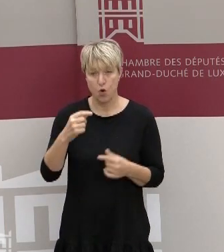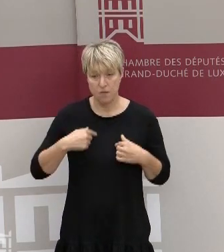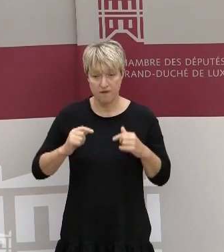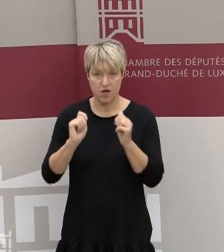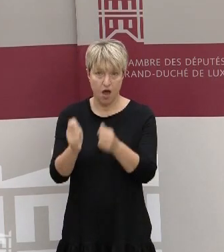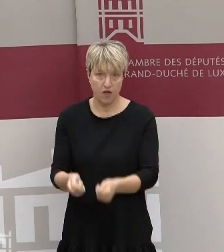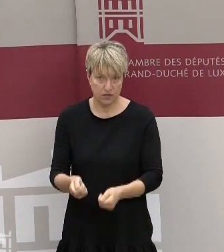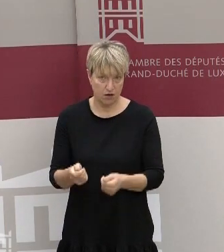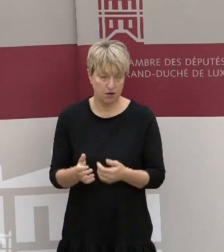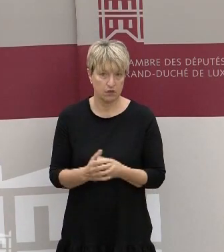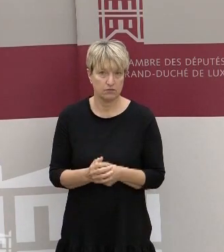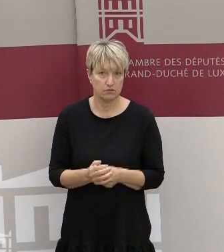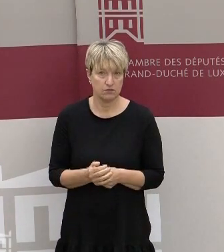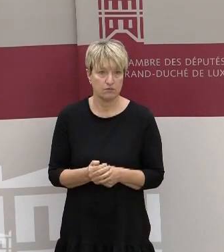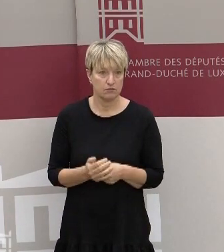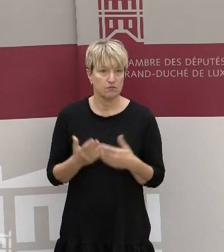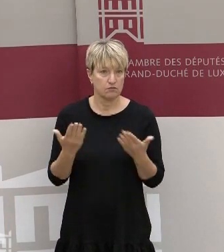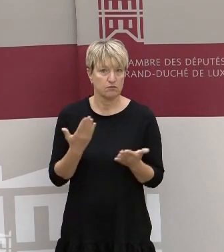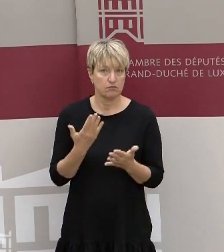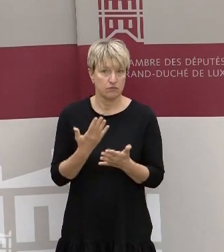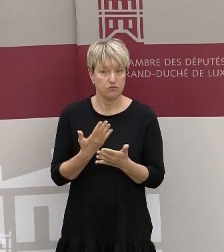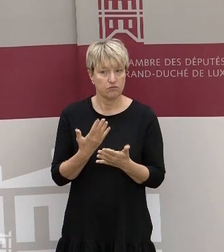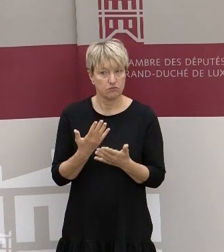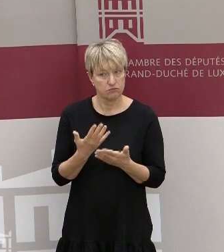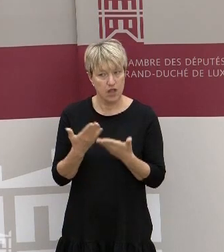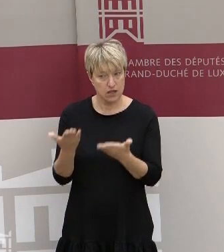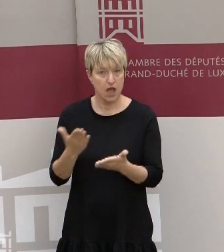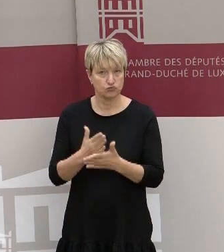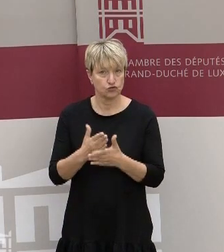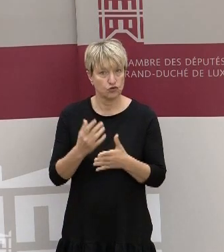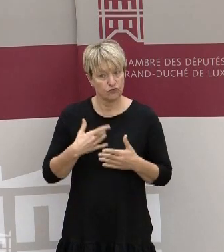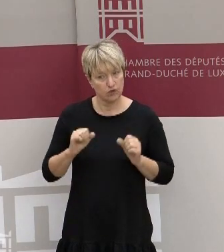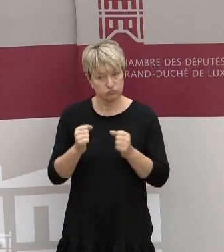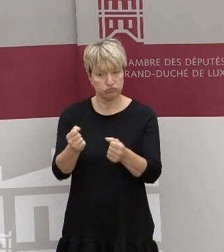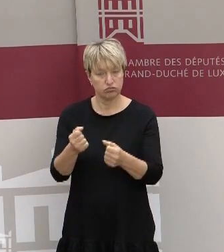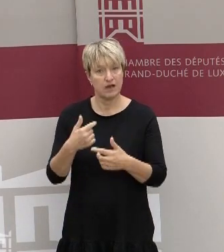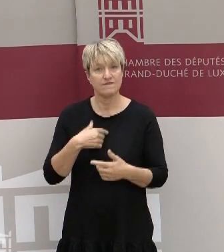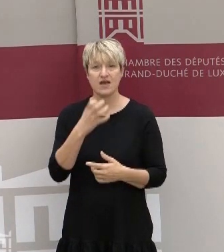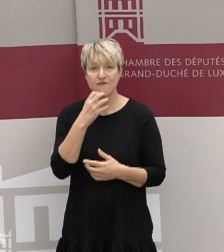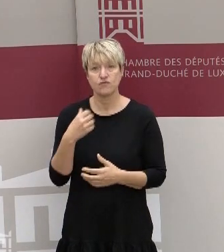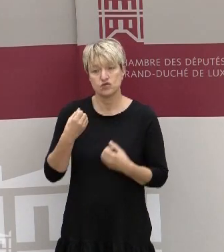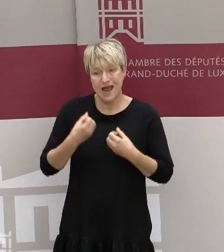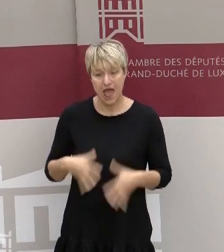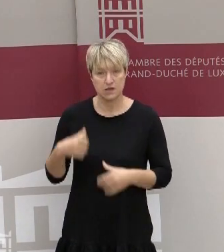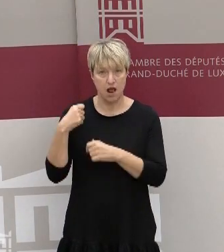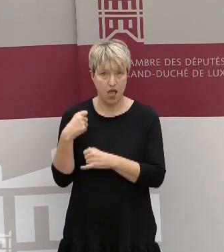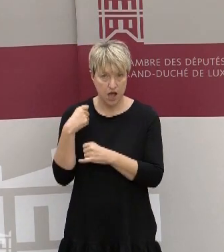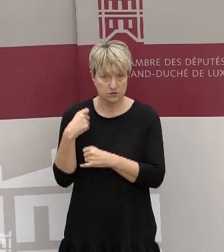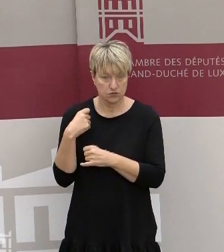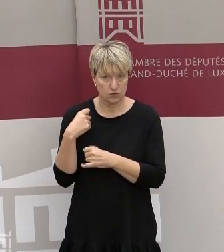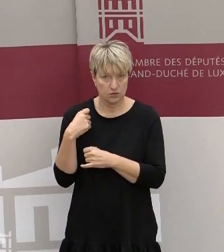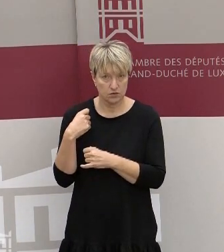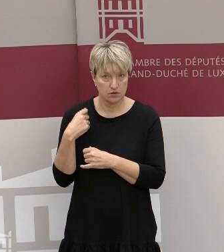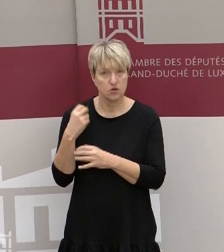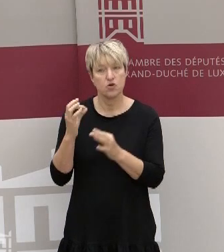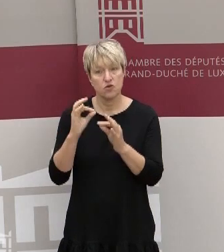kann aufsetzen. Ein Keier für die lokatäre steuerliche Entlastungen zukommen zu lassen. Beide Motionen gehen aufgelehnt. Wir